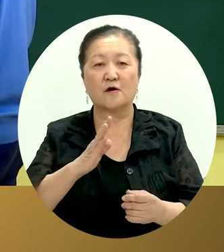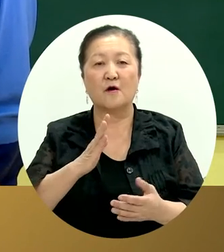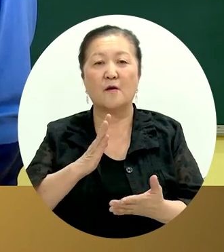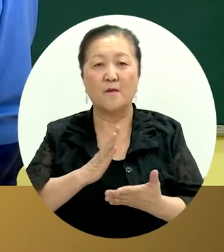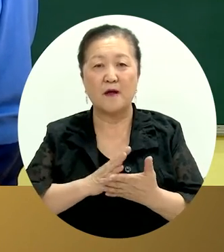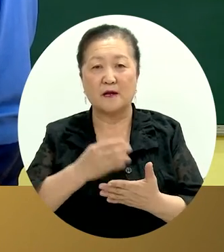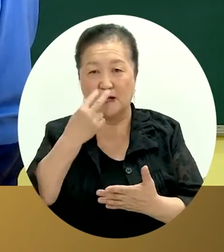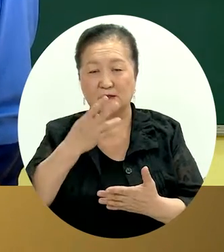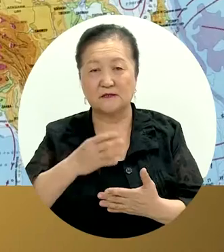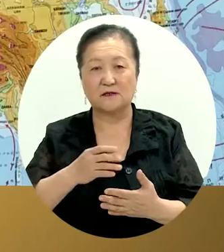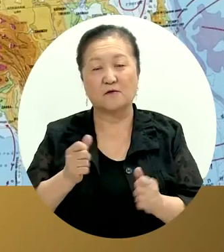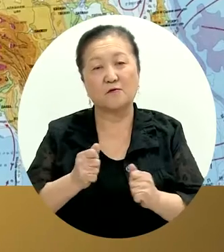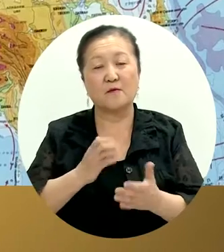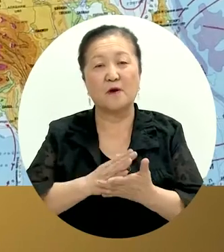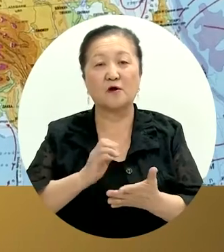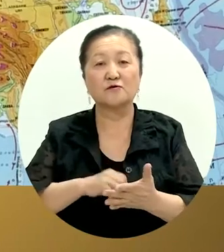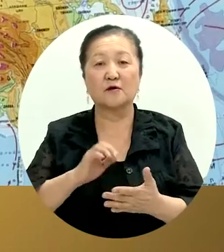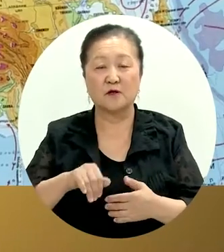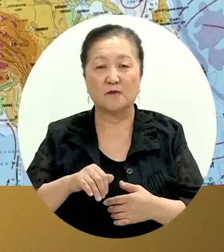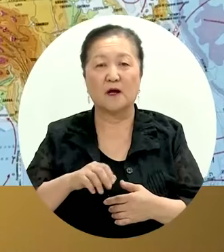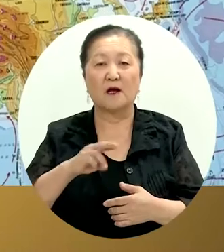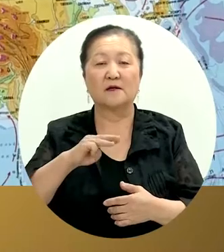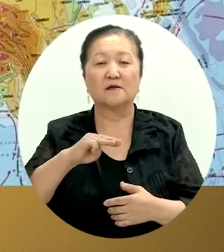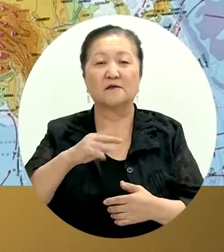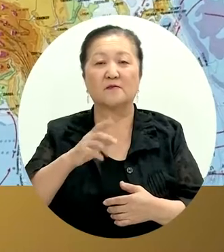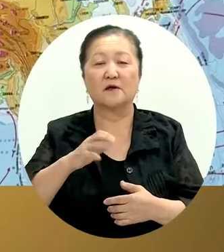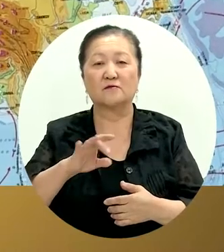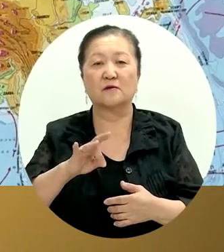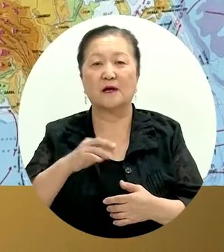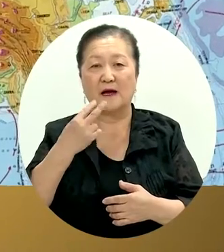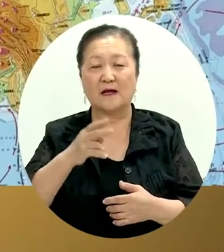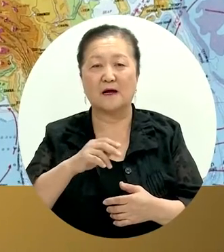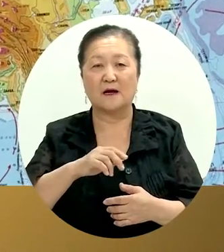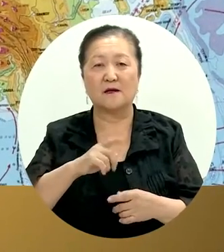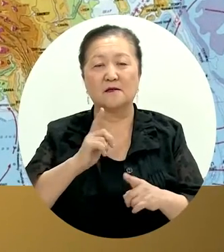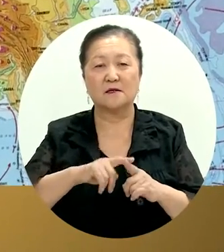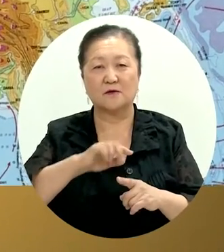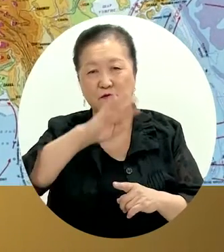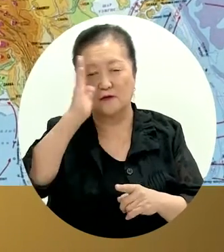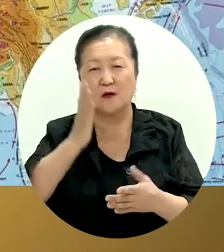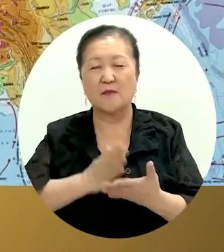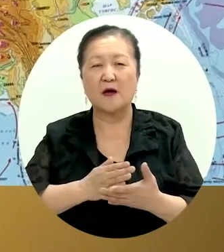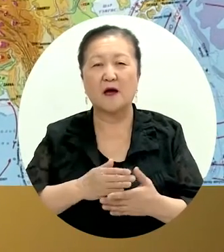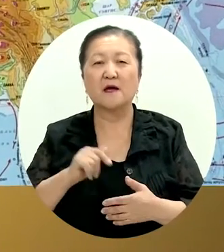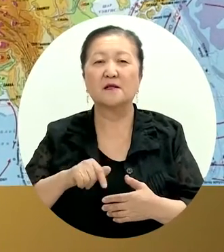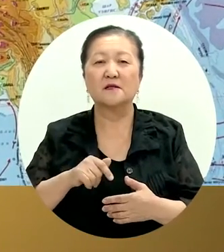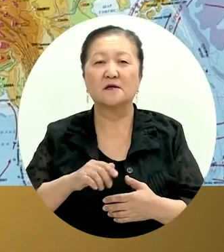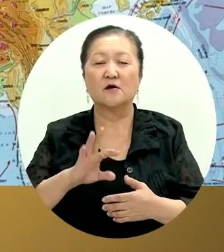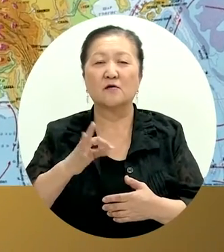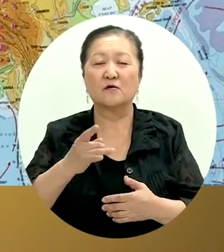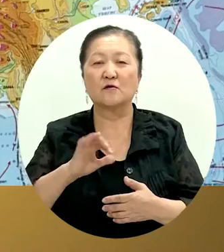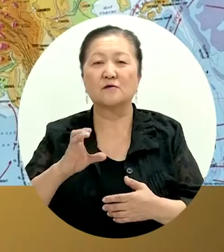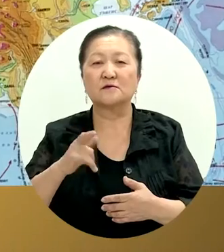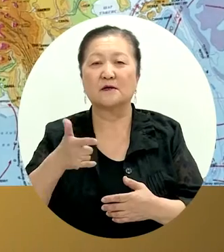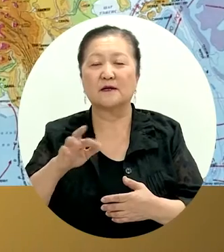хүүтэн байх хэрэгтэй болоод байгаа зүгт. Гэтэл температурыг харахаар илүү дулаахан нэмэх градус руу орчод байгаа байхгүй. Тэгэхээр энэс